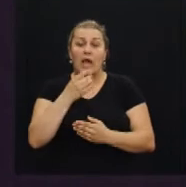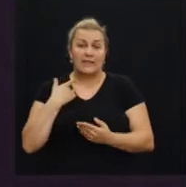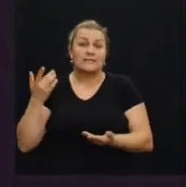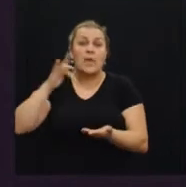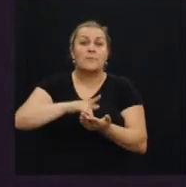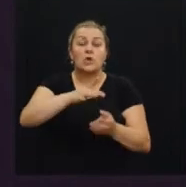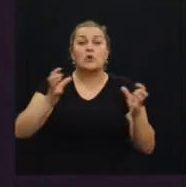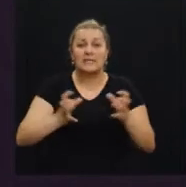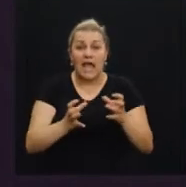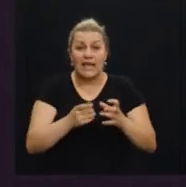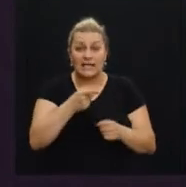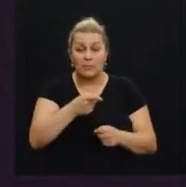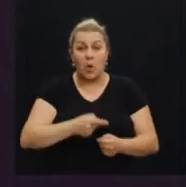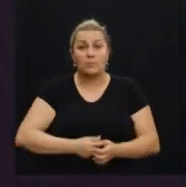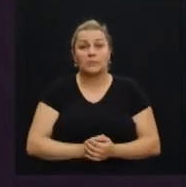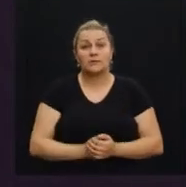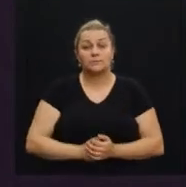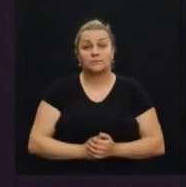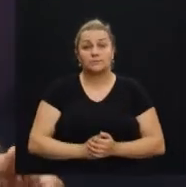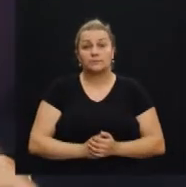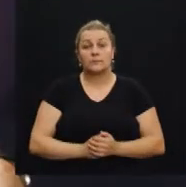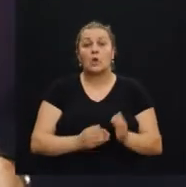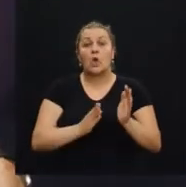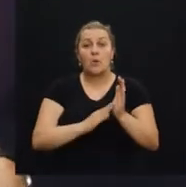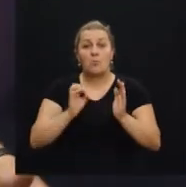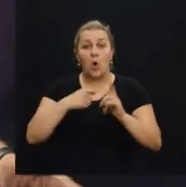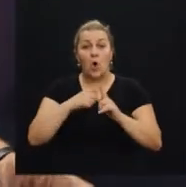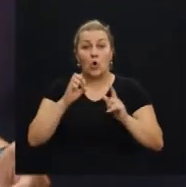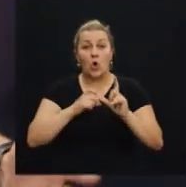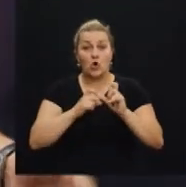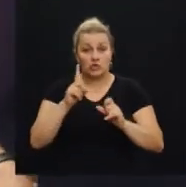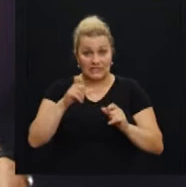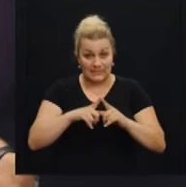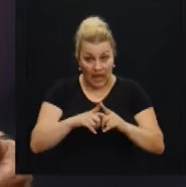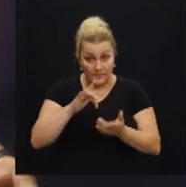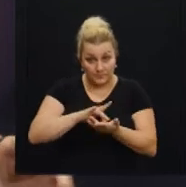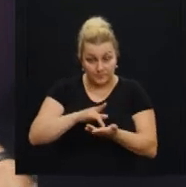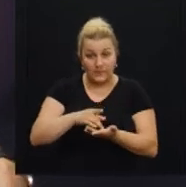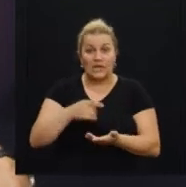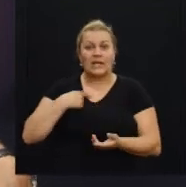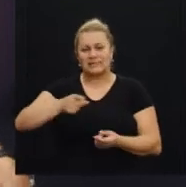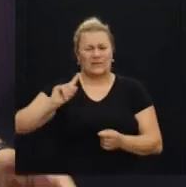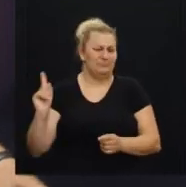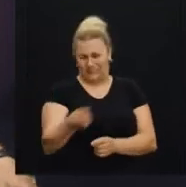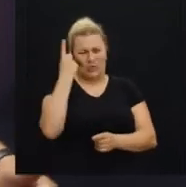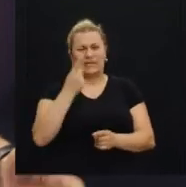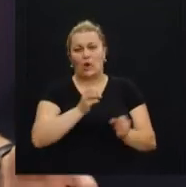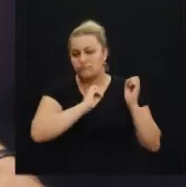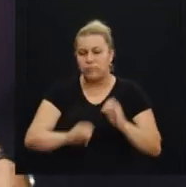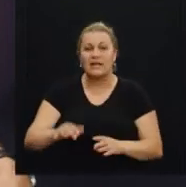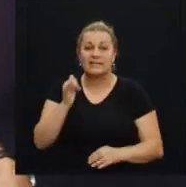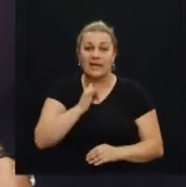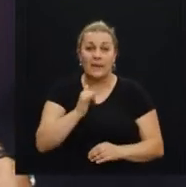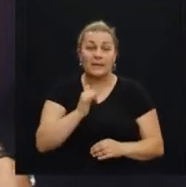bio sa ekipom u Mokošici. Ja sam im, potirasan je, bacio im kameru, a